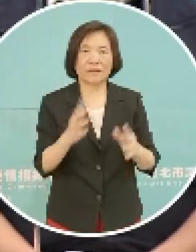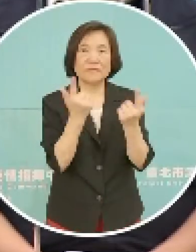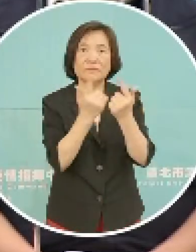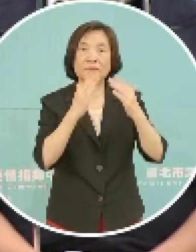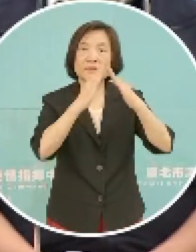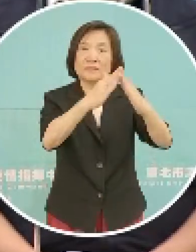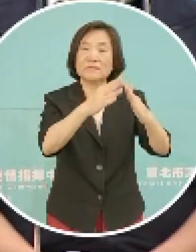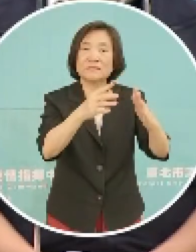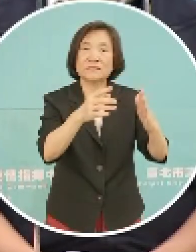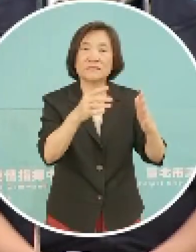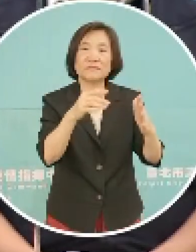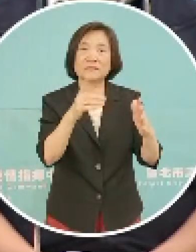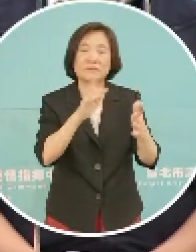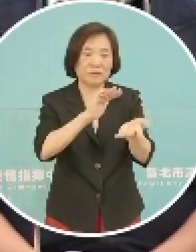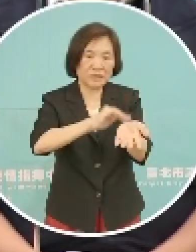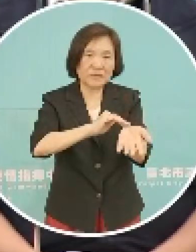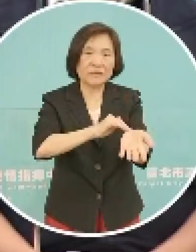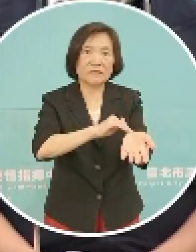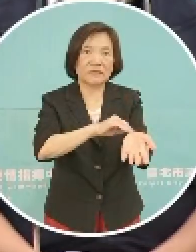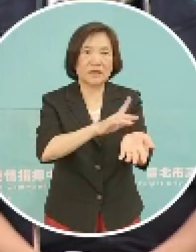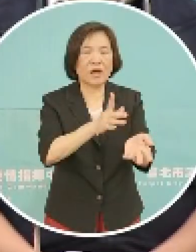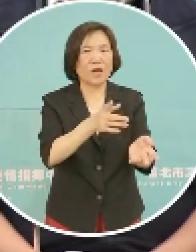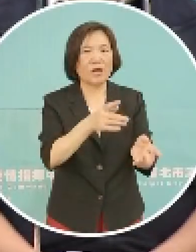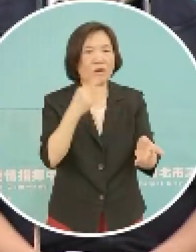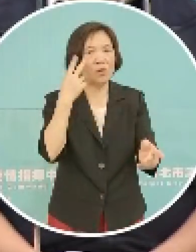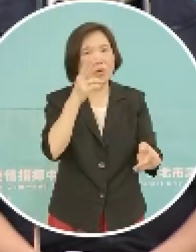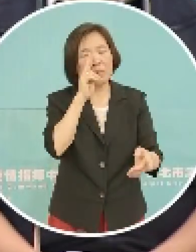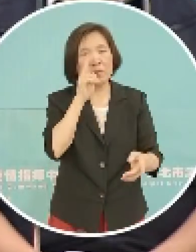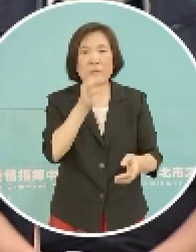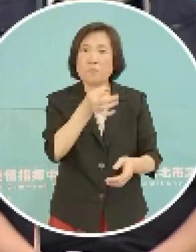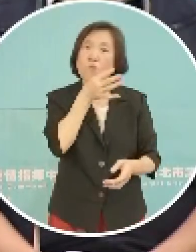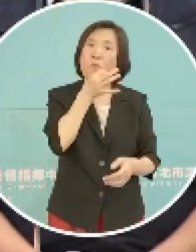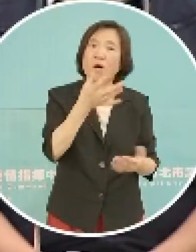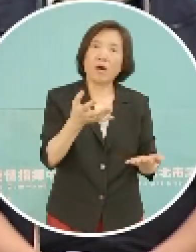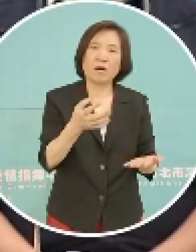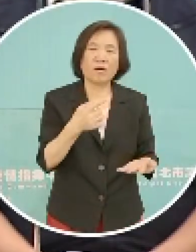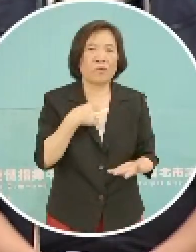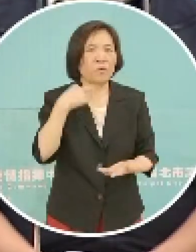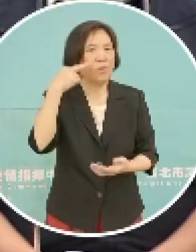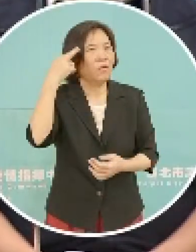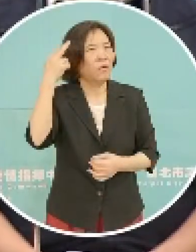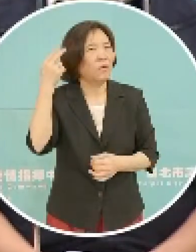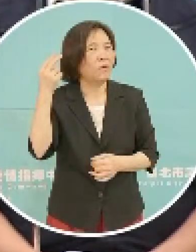的医疗量能是足够的，我觉得